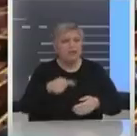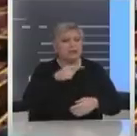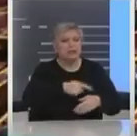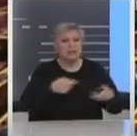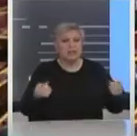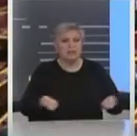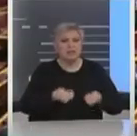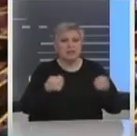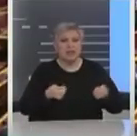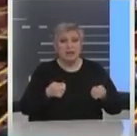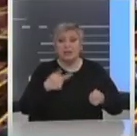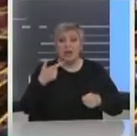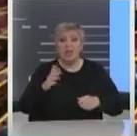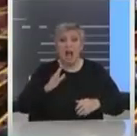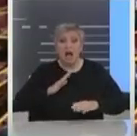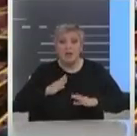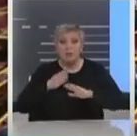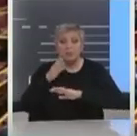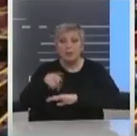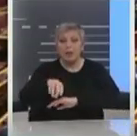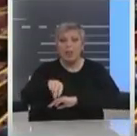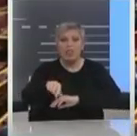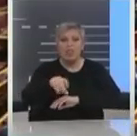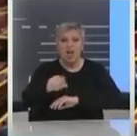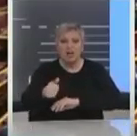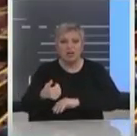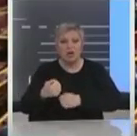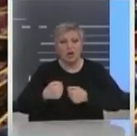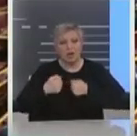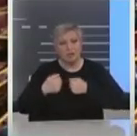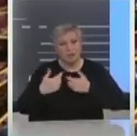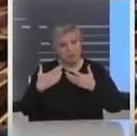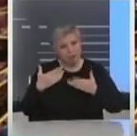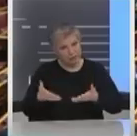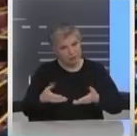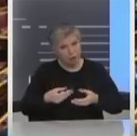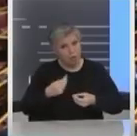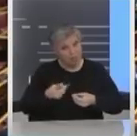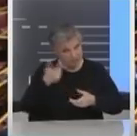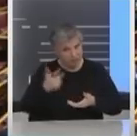δάνεια στους παίκτες στο καζίνο. Ντροπή σας! Ντροπή σας! Ντροπή σας!